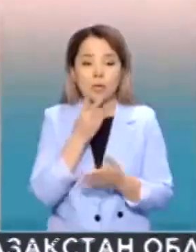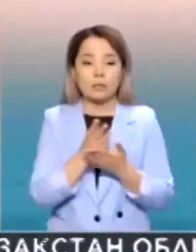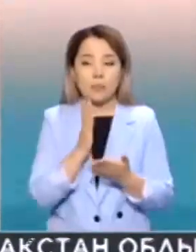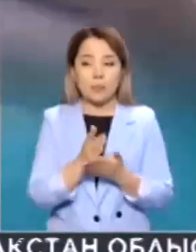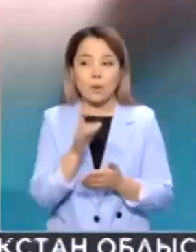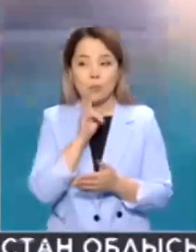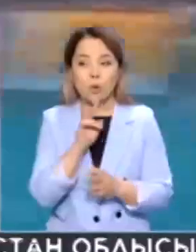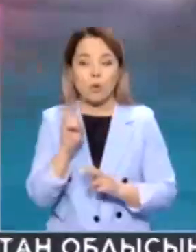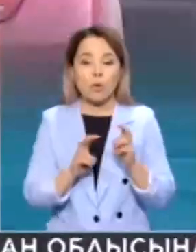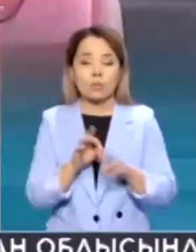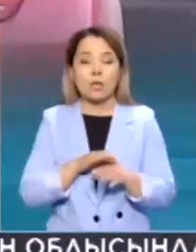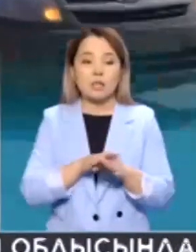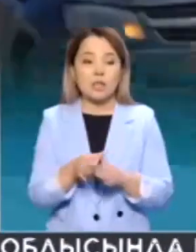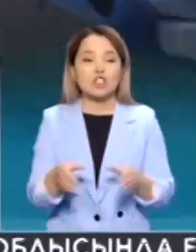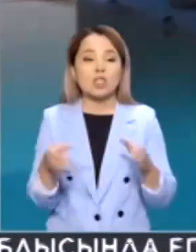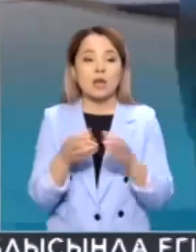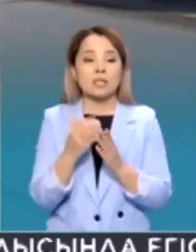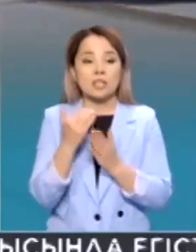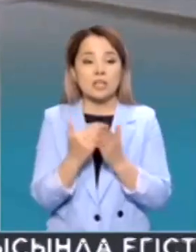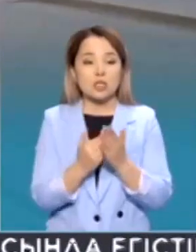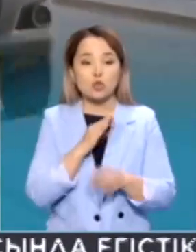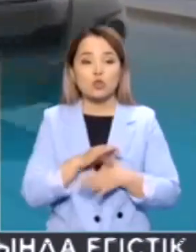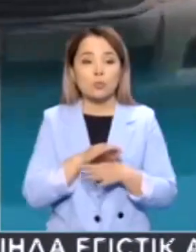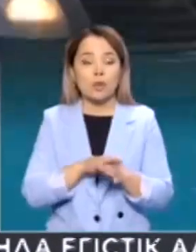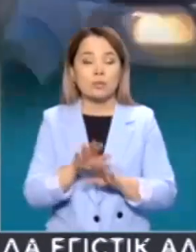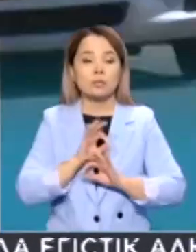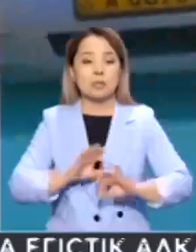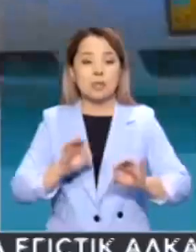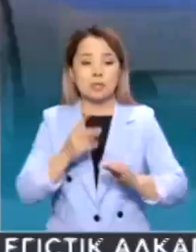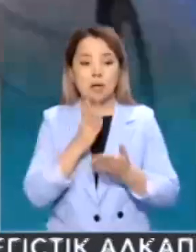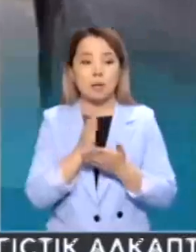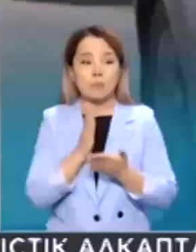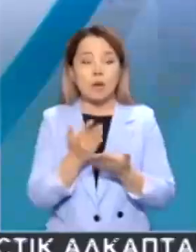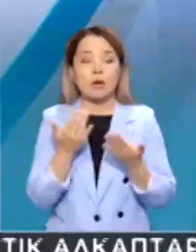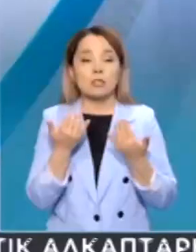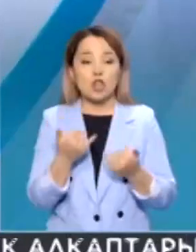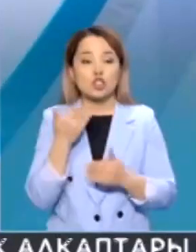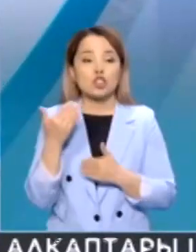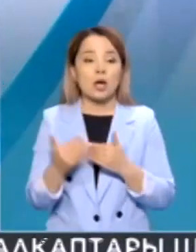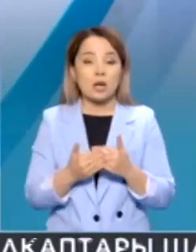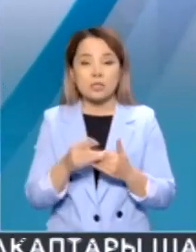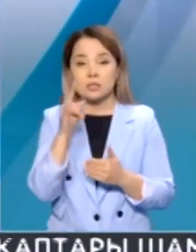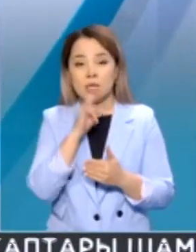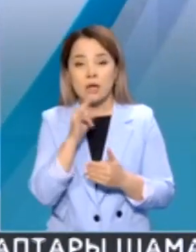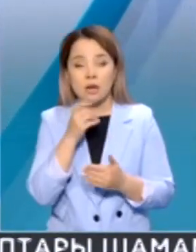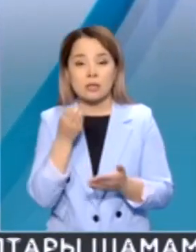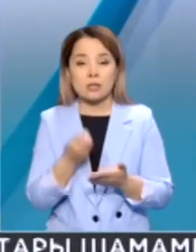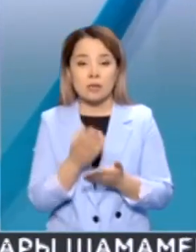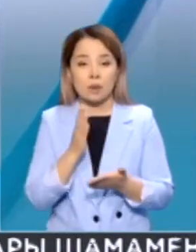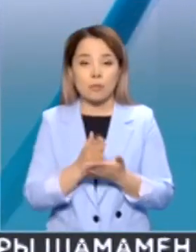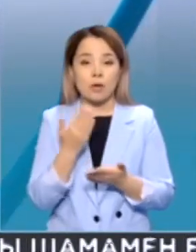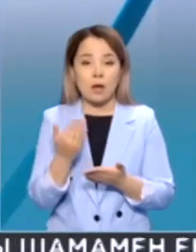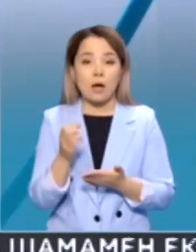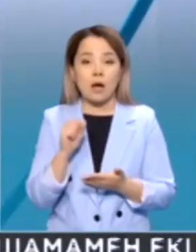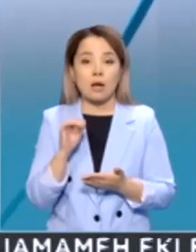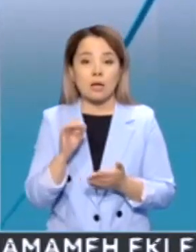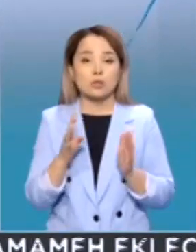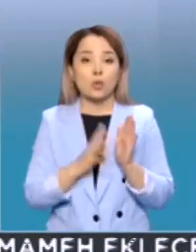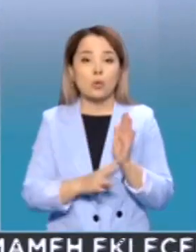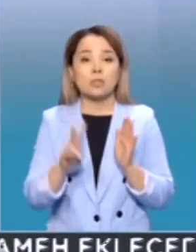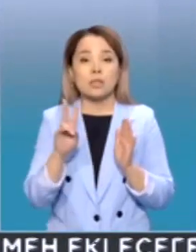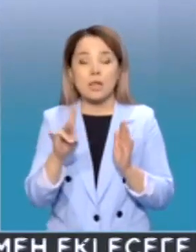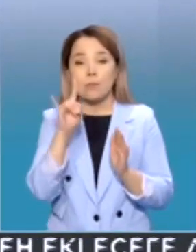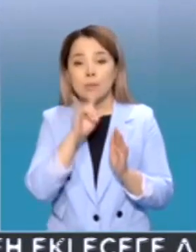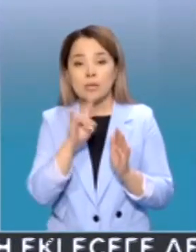Қазір мұнай өңдеу зауыттары штатты режимде жұмыс істеп тұр, деді министр. Айта кетейік, жақында жанармай қымбаттаған еді. Қазір